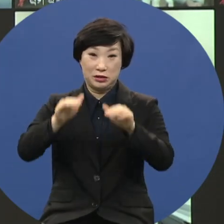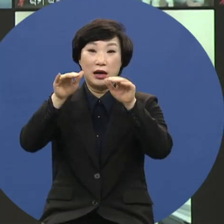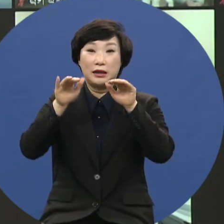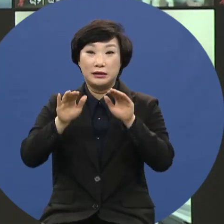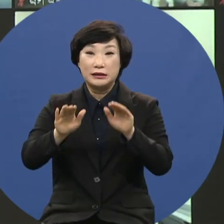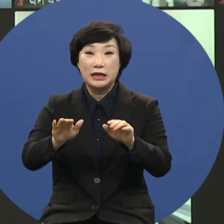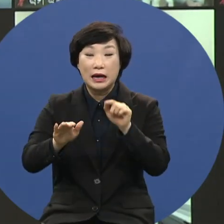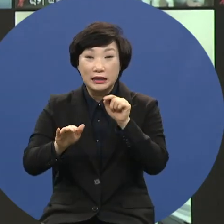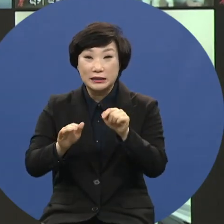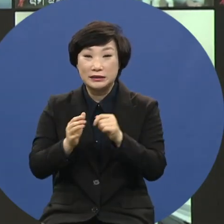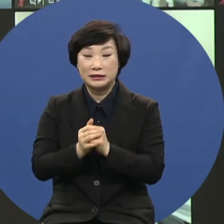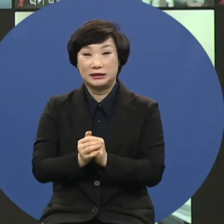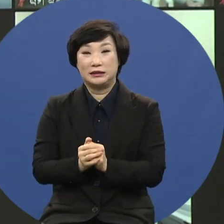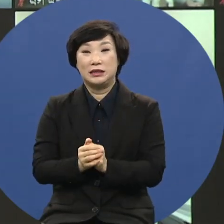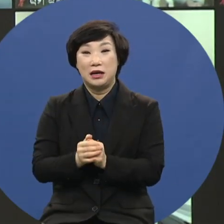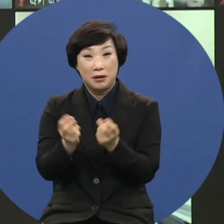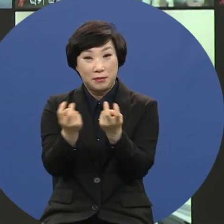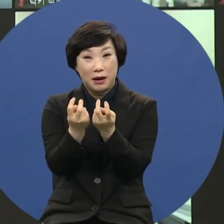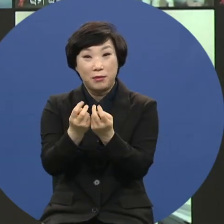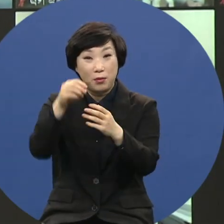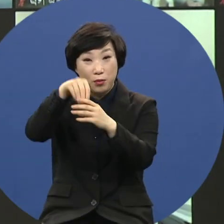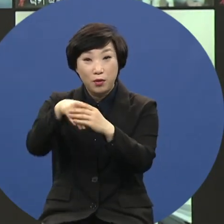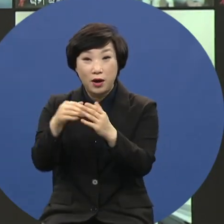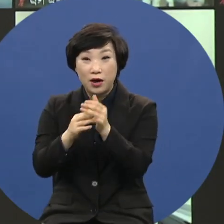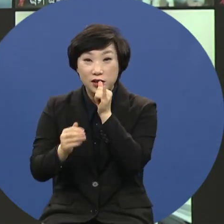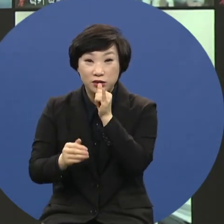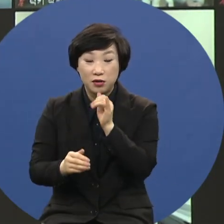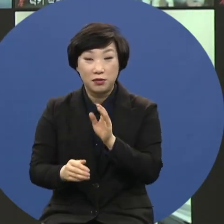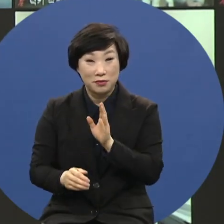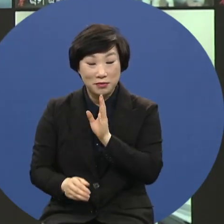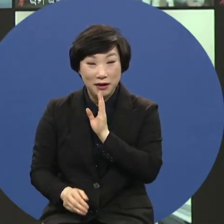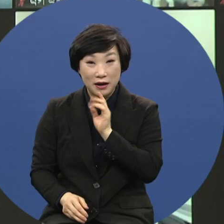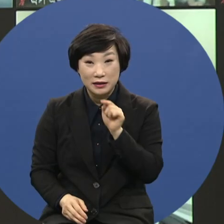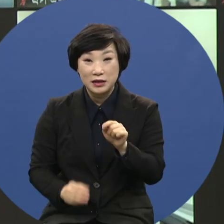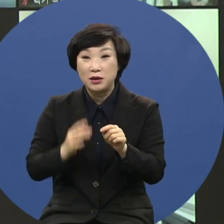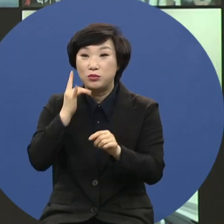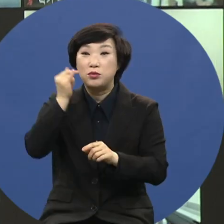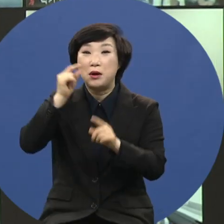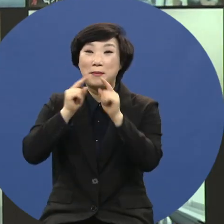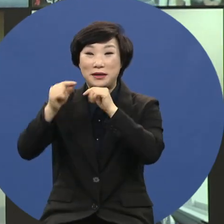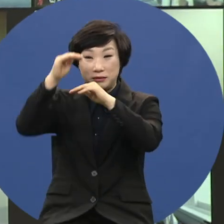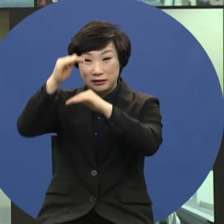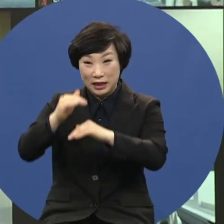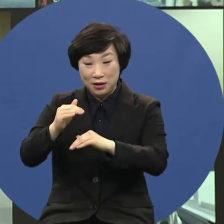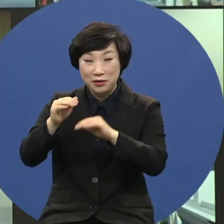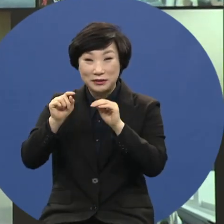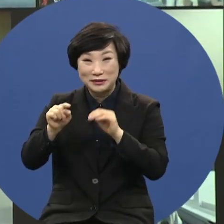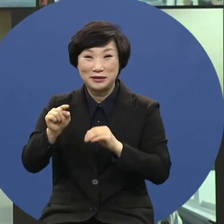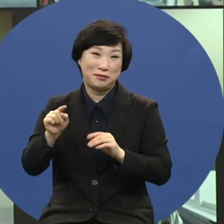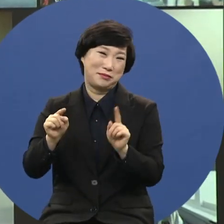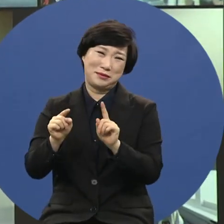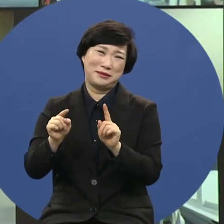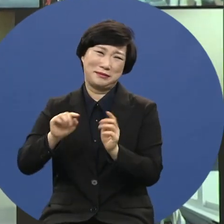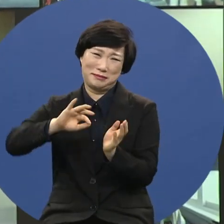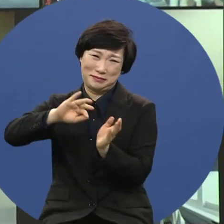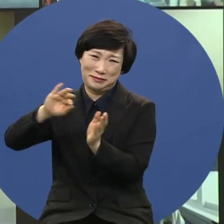이 길이 있는데 그 말씀 안에 내용을